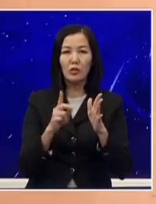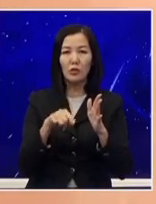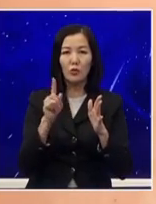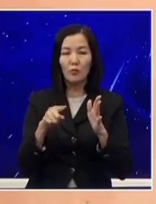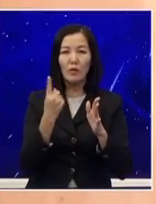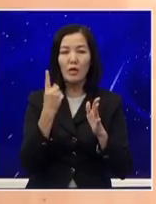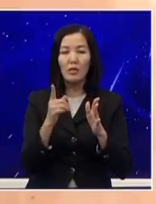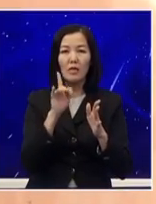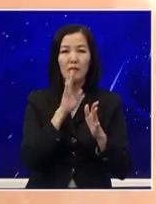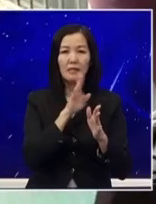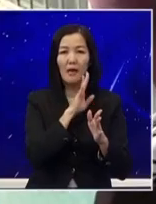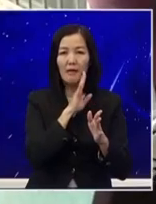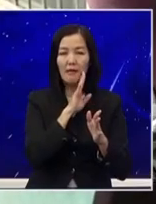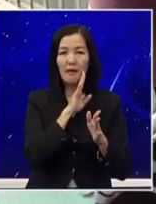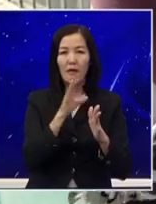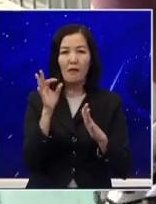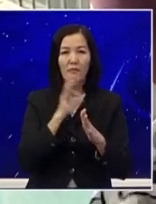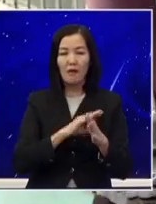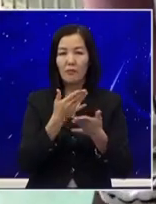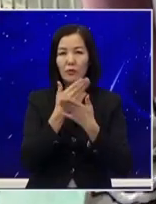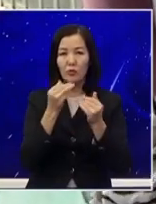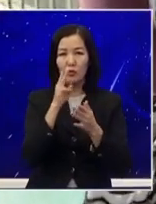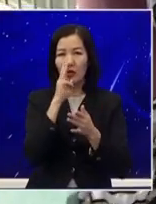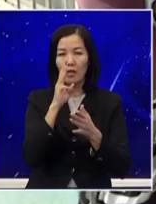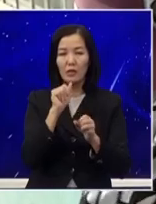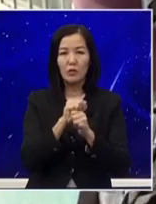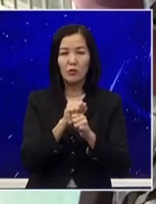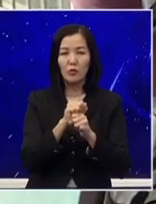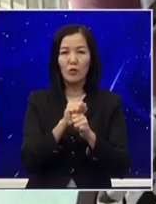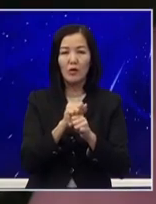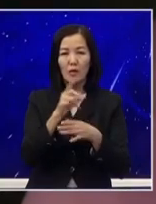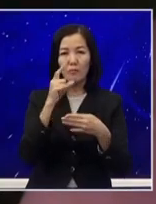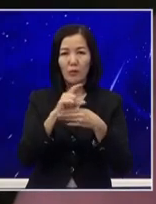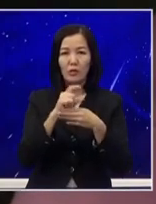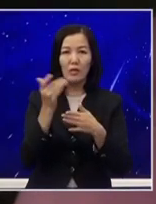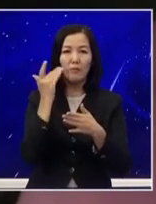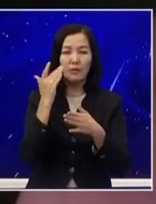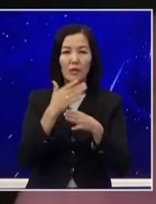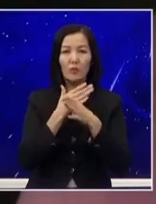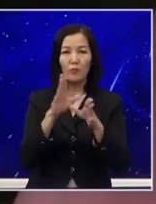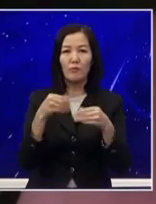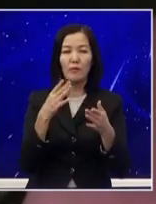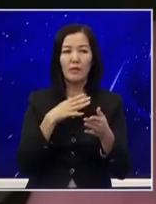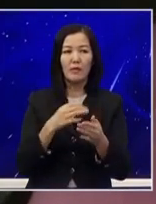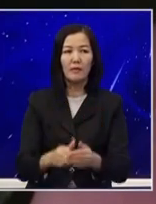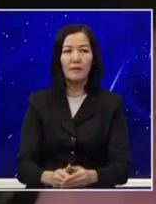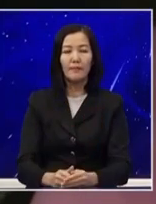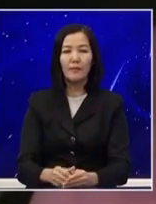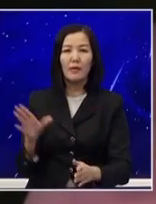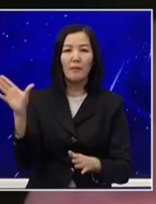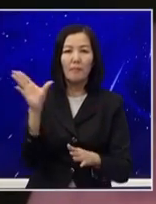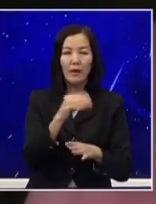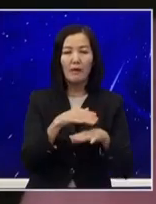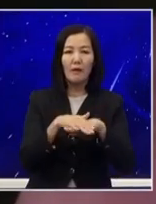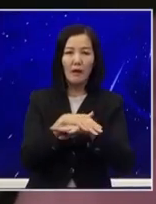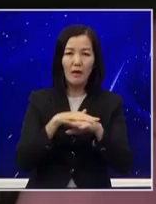ана санатында. Табыс көздері жоқ. Мештегілер де жиі қарайласып тұратын көрінеді. Барша қауымдарға мында бір алғысымды